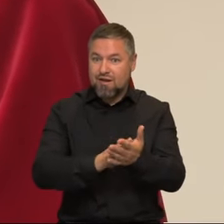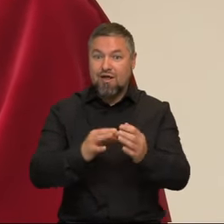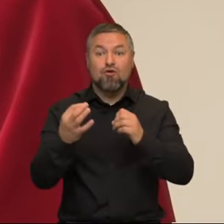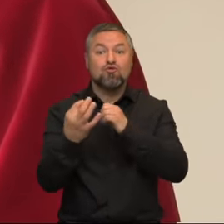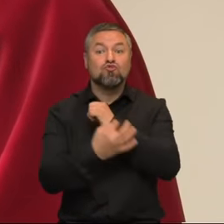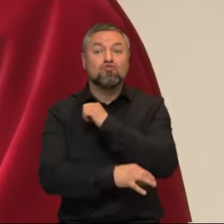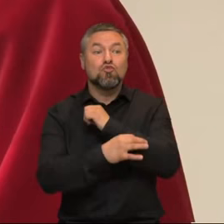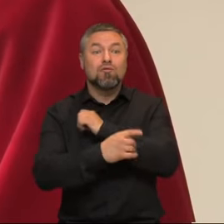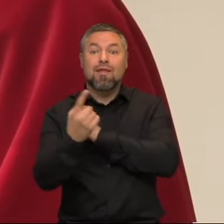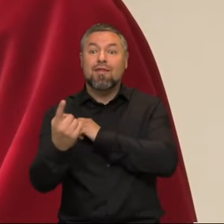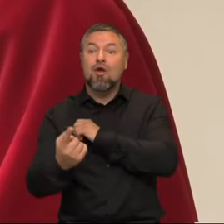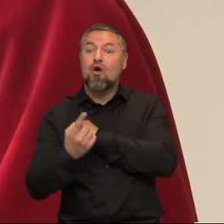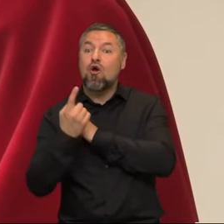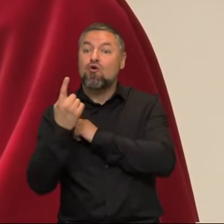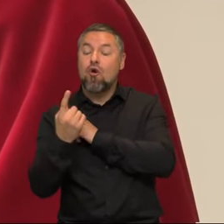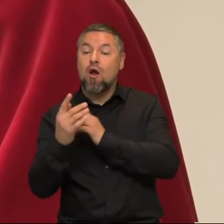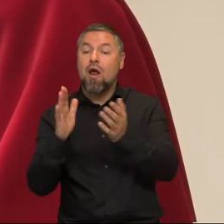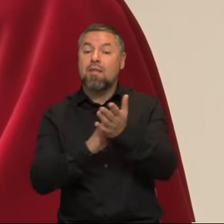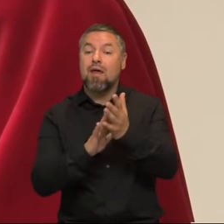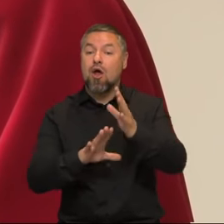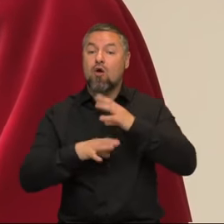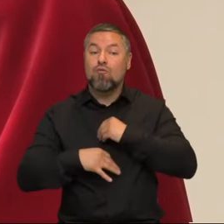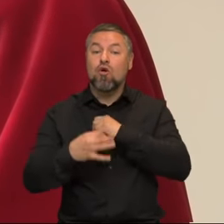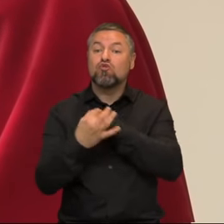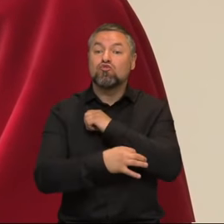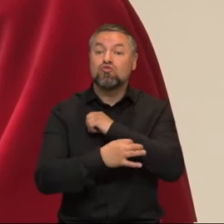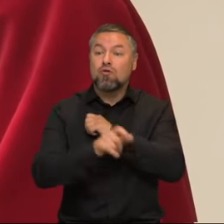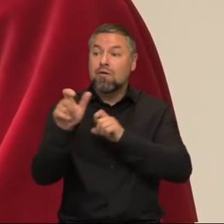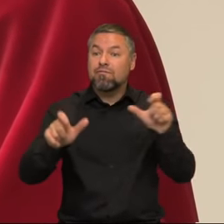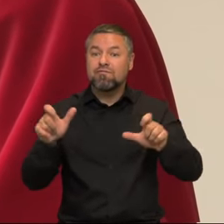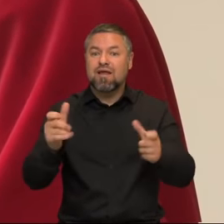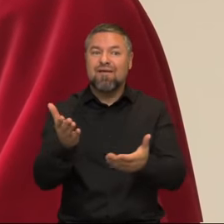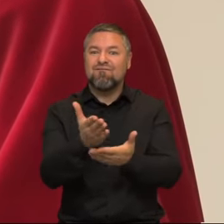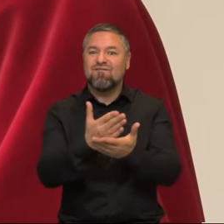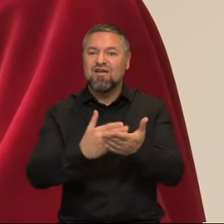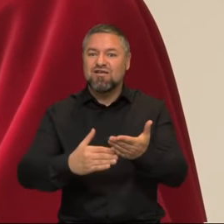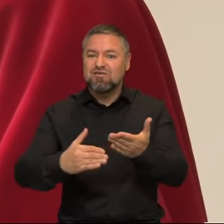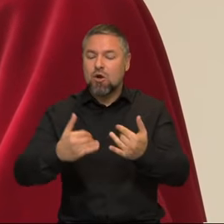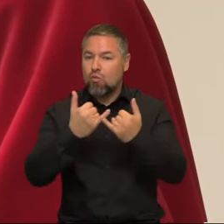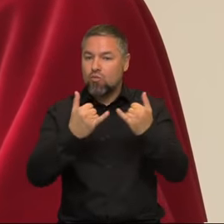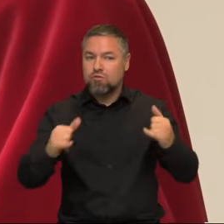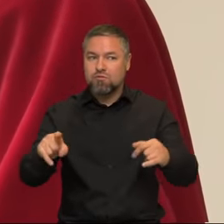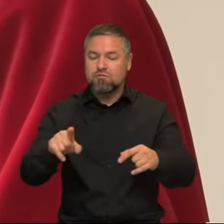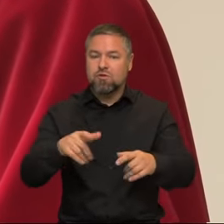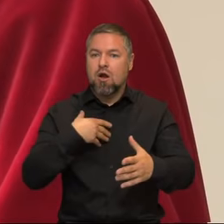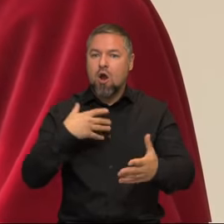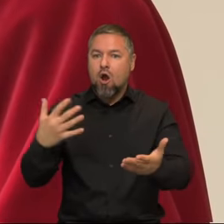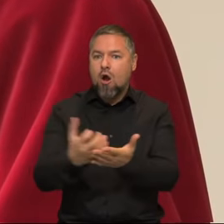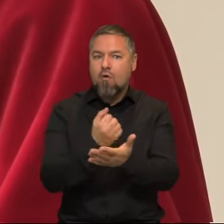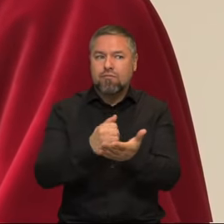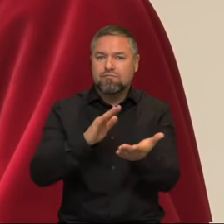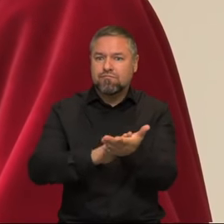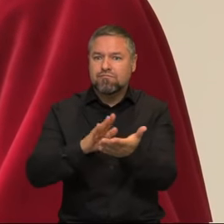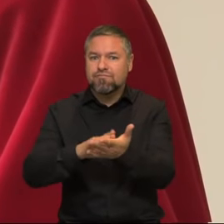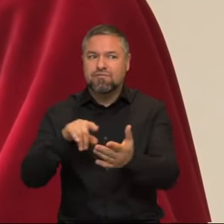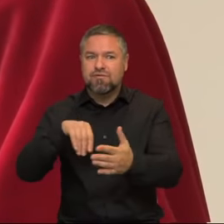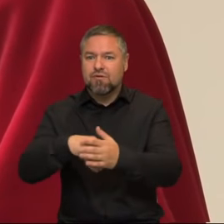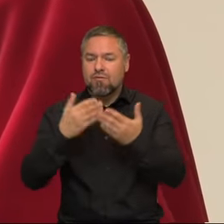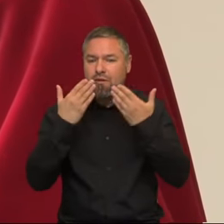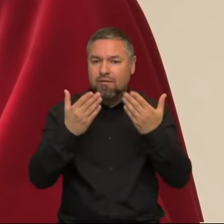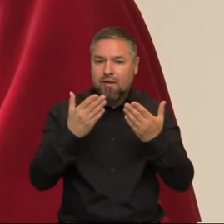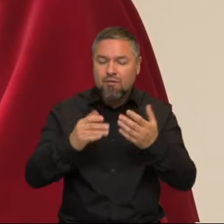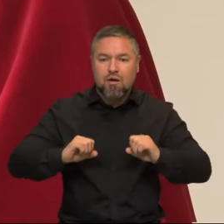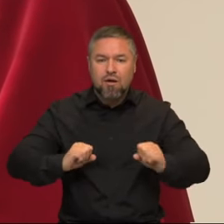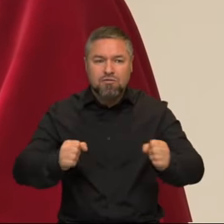Roku. Nagrodę otrzymują studenci poszczególnych wydziałów w uznaniu ich osiągnięć akademickich, a